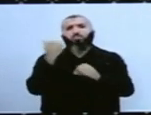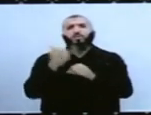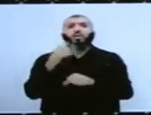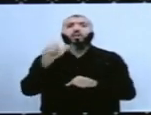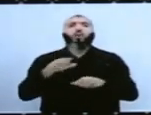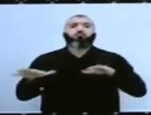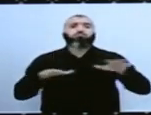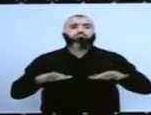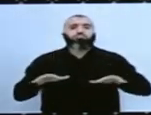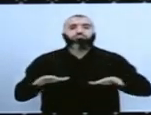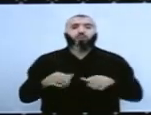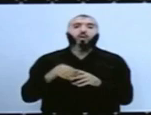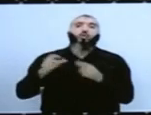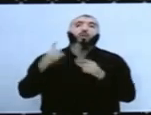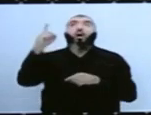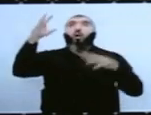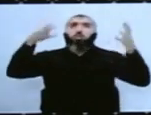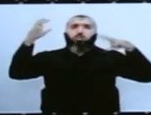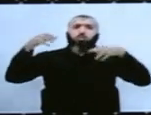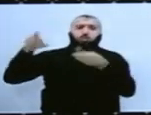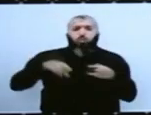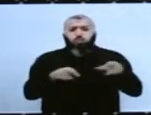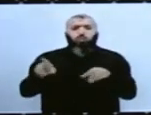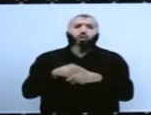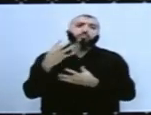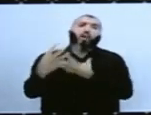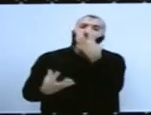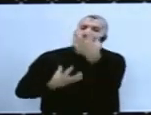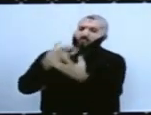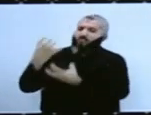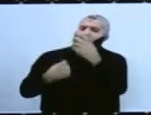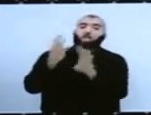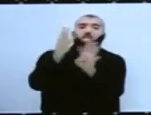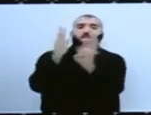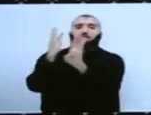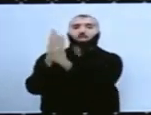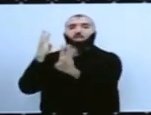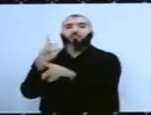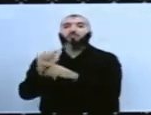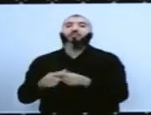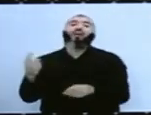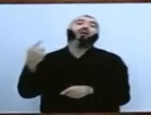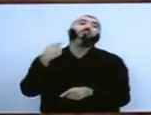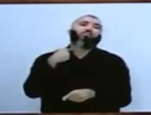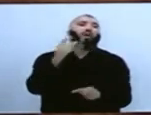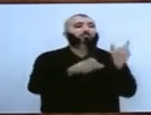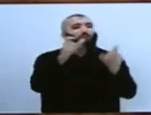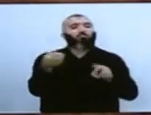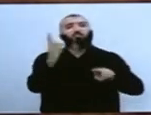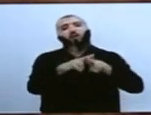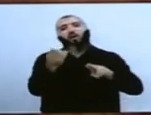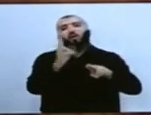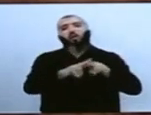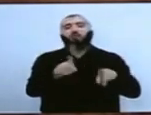كالزلازل والفيضانات، علاوة على حرائق الغابات التي خلفت خسائر جسيمة في الأرواح البشرية